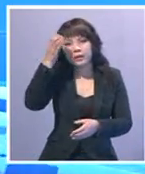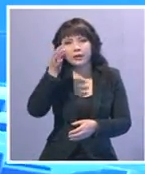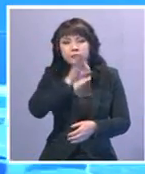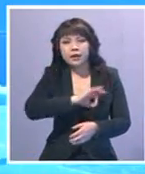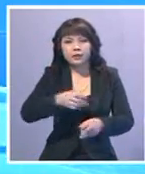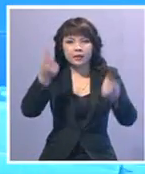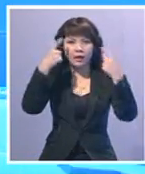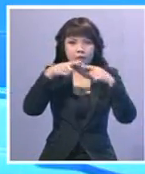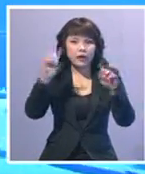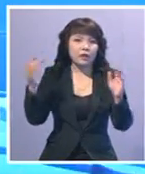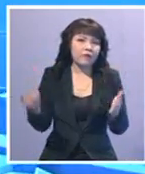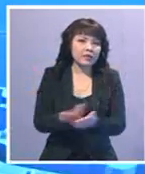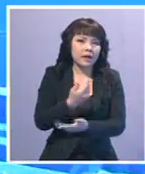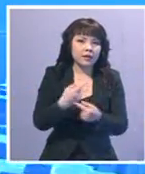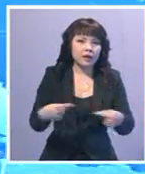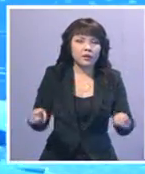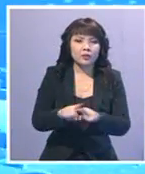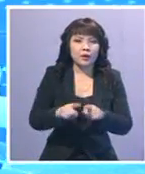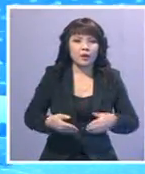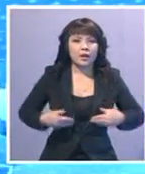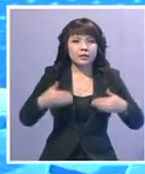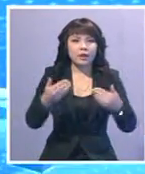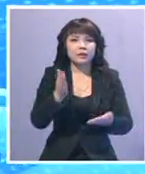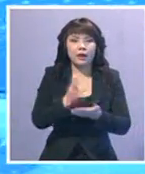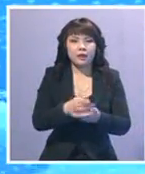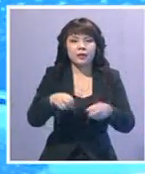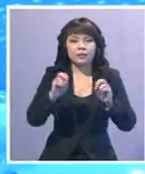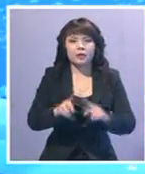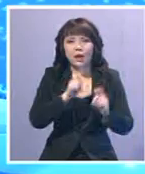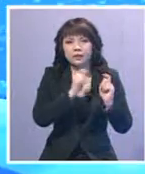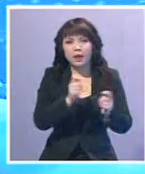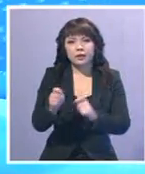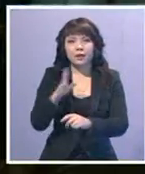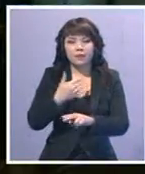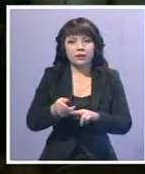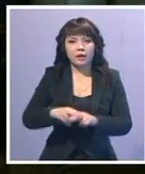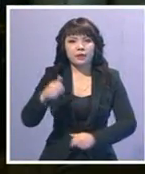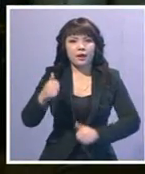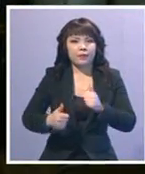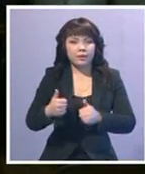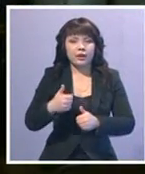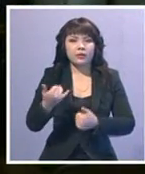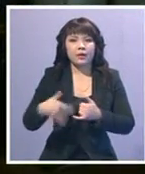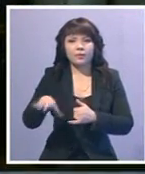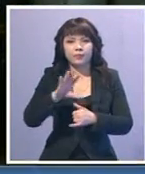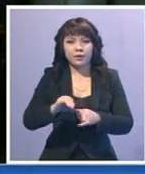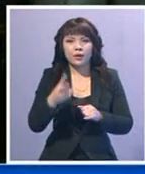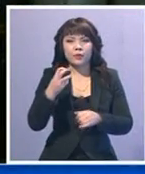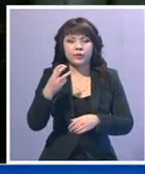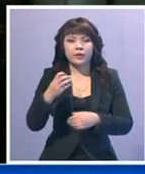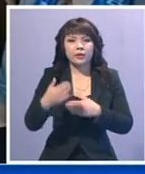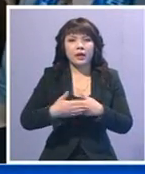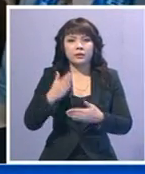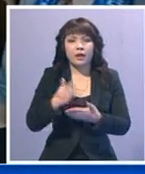мен инновациялық әзірлемелерді ұсынған азаматтарға арнайы сыйлықтар бұйырады. Биылғы бәйгеге еліміздің әр өңірінен 300-ден астам